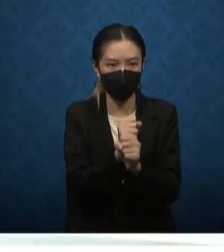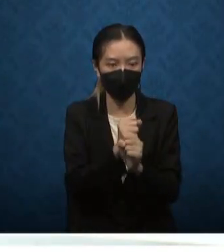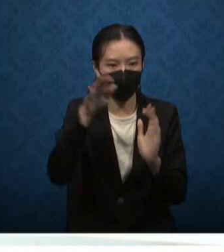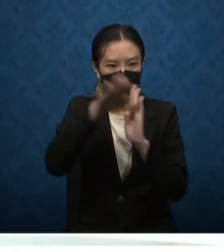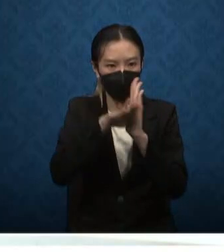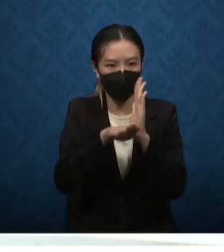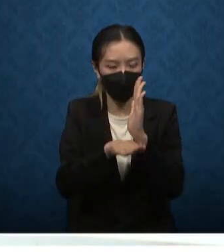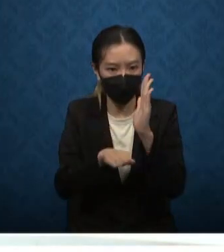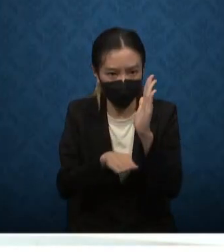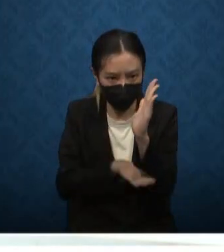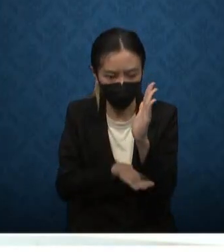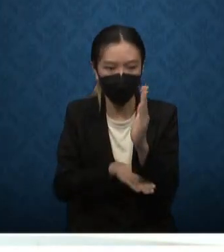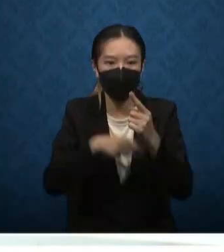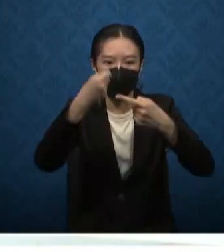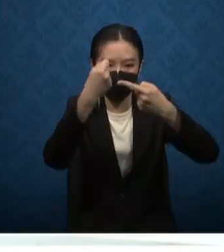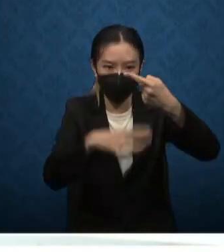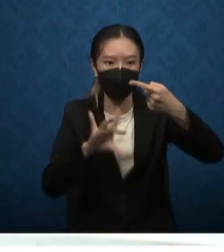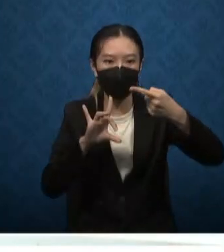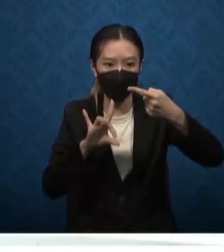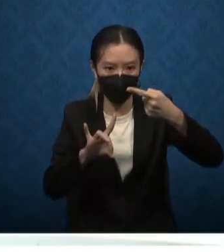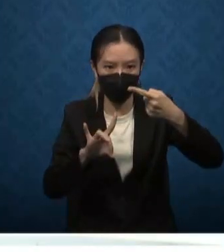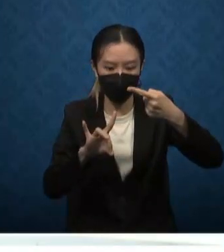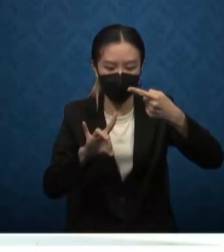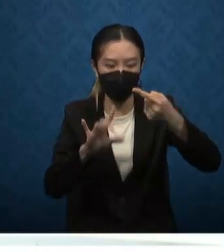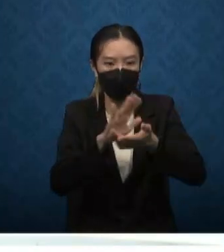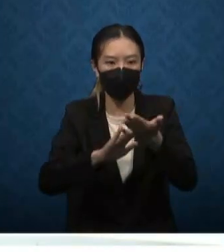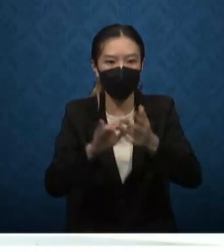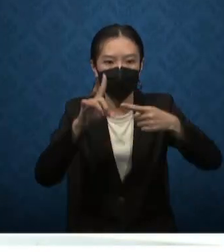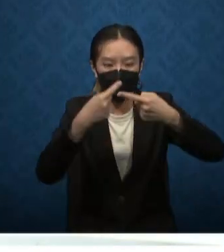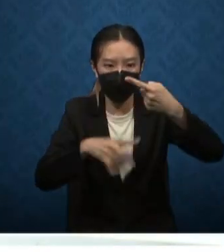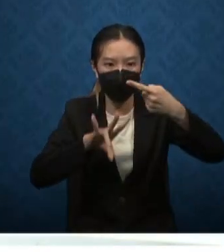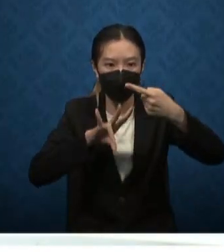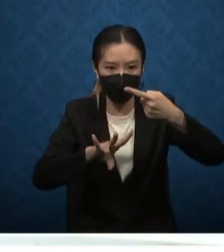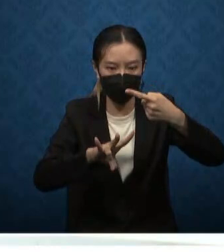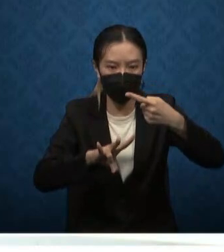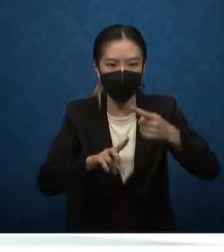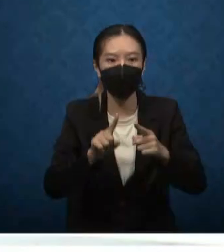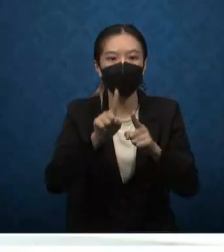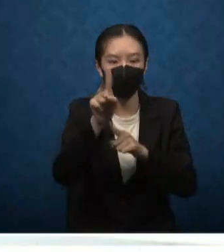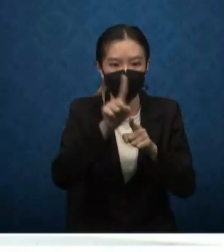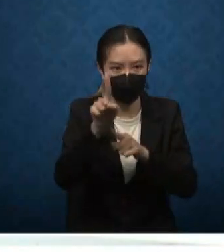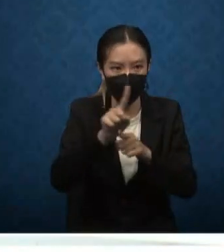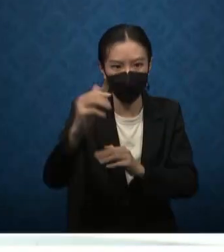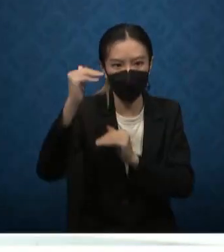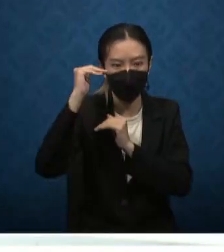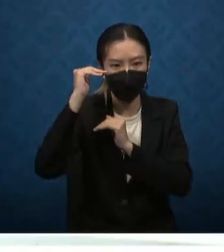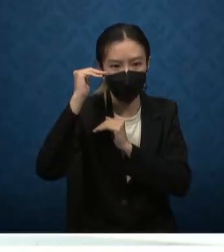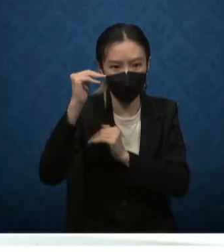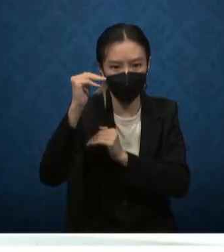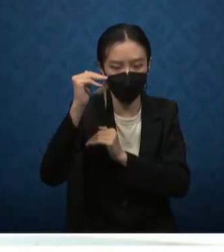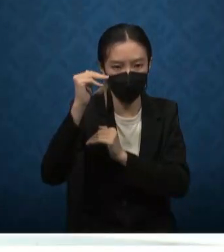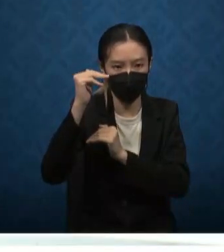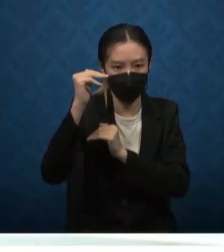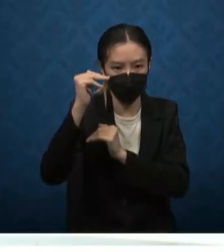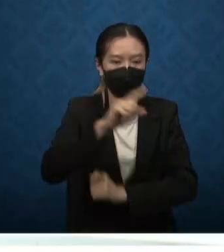นโยบายจำนวน 7ประการเริ่มต้นจากประการที่ 1ค่ะรบกวนการกำหนดให้สสปชมี